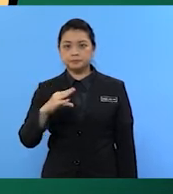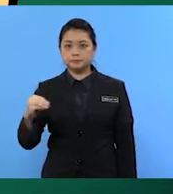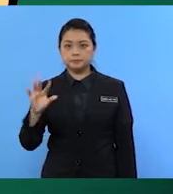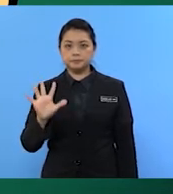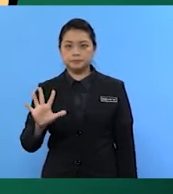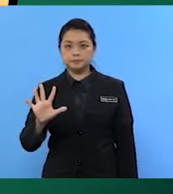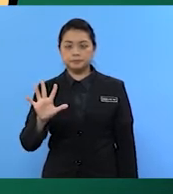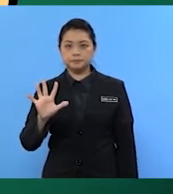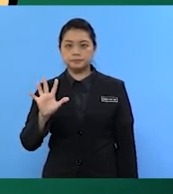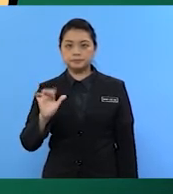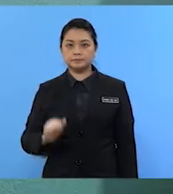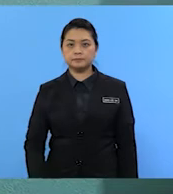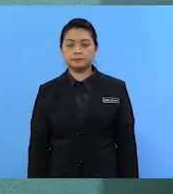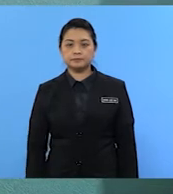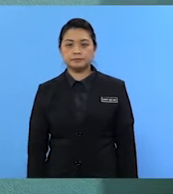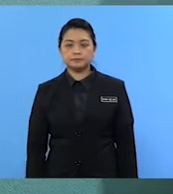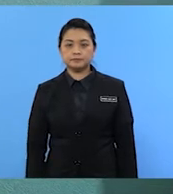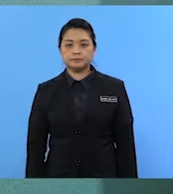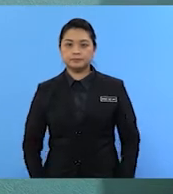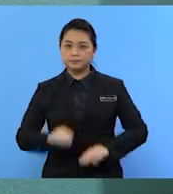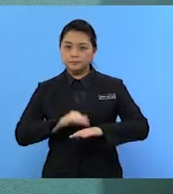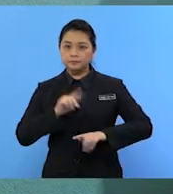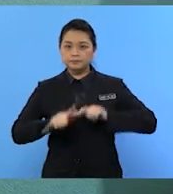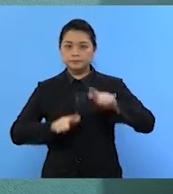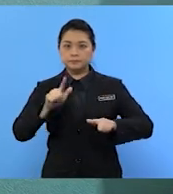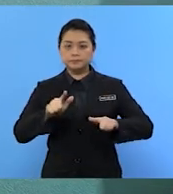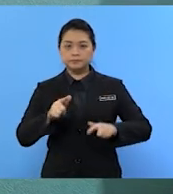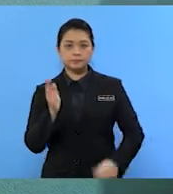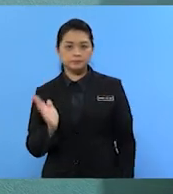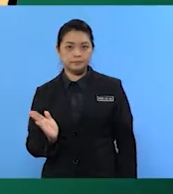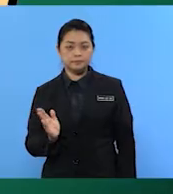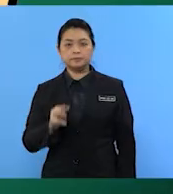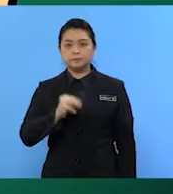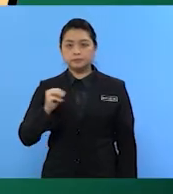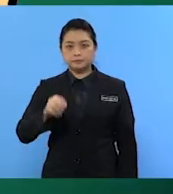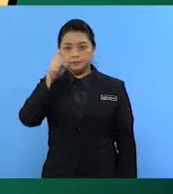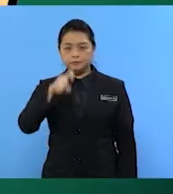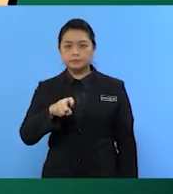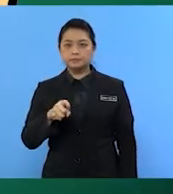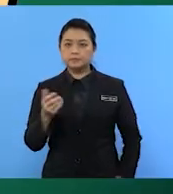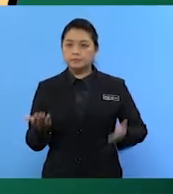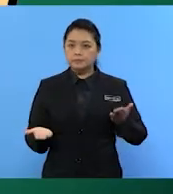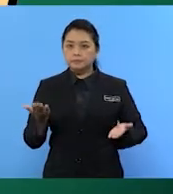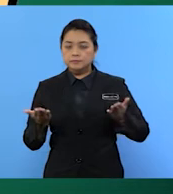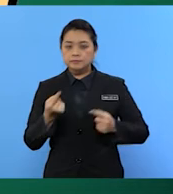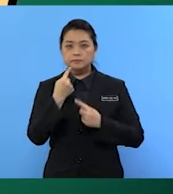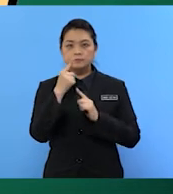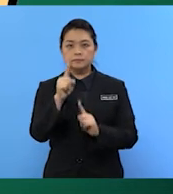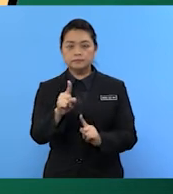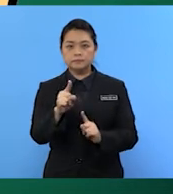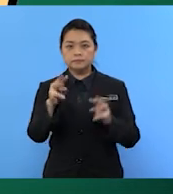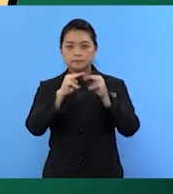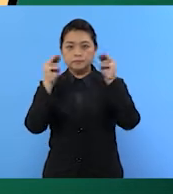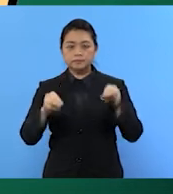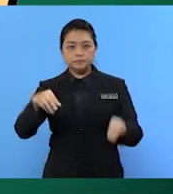1/4-2 dan 5. Pada langkah ini, murid-murid perlu membandingkan jawapan